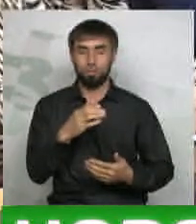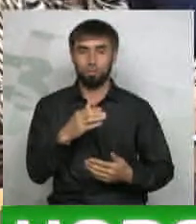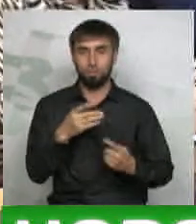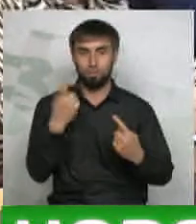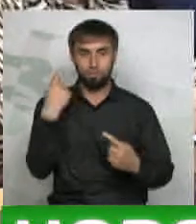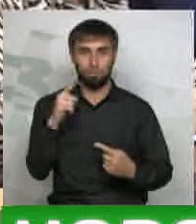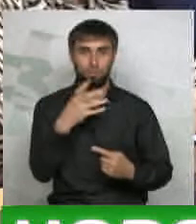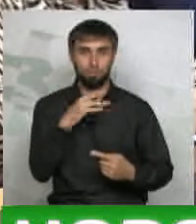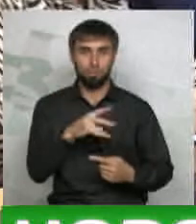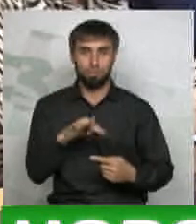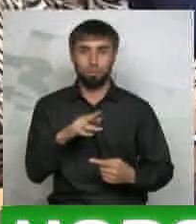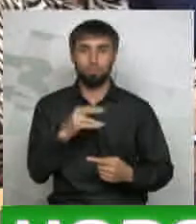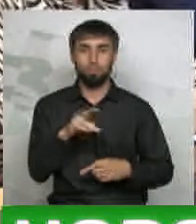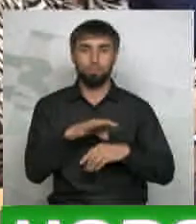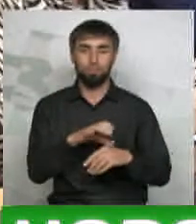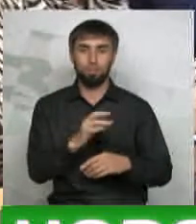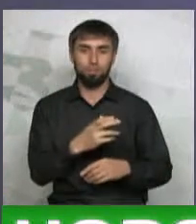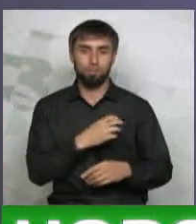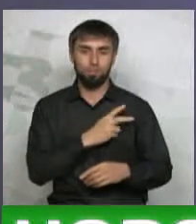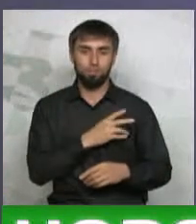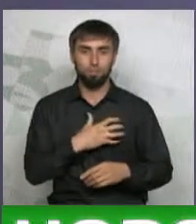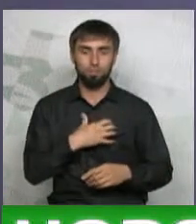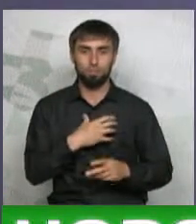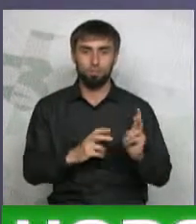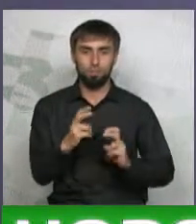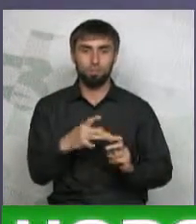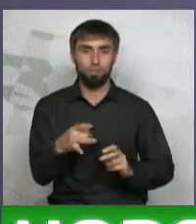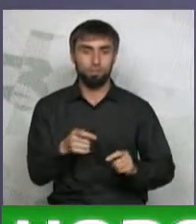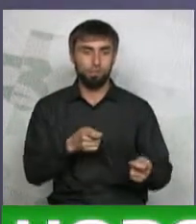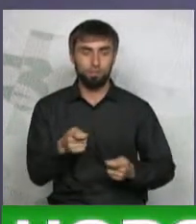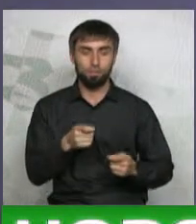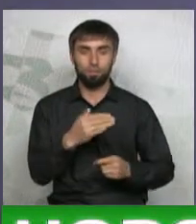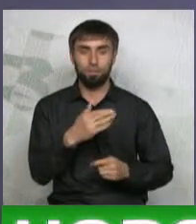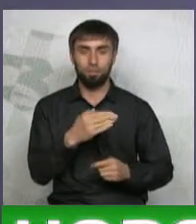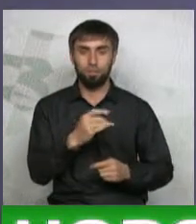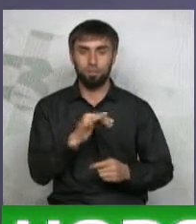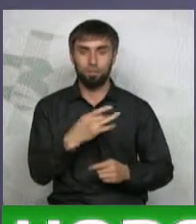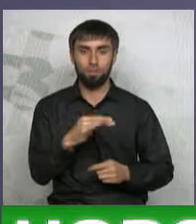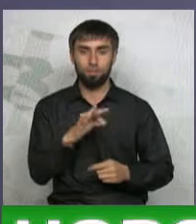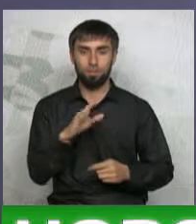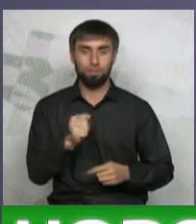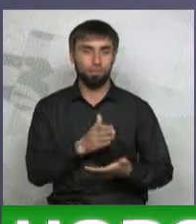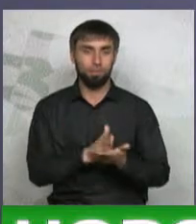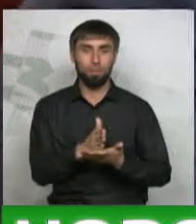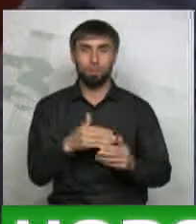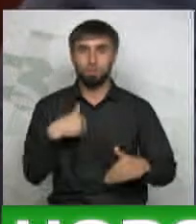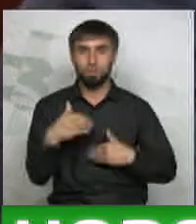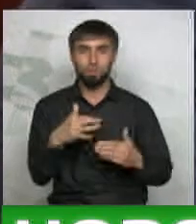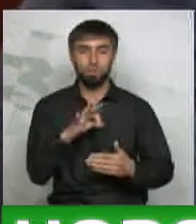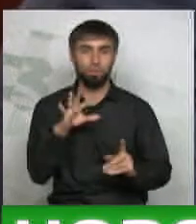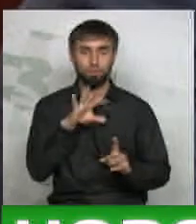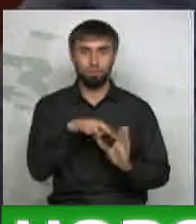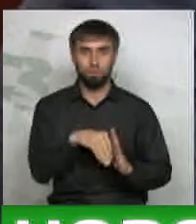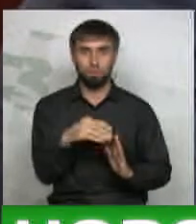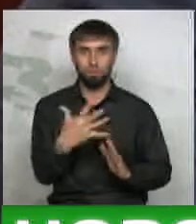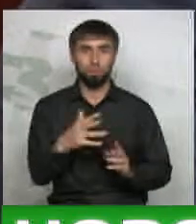оказания поддержки ведущих отраслевых и социально значимых предприятий региональным правительством в федеральные ведомства направлены предложения о включении